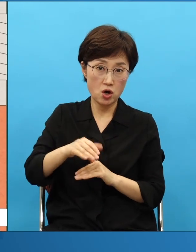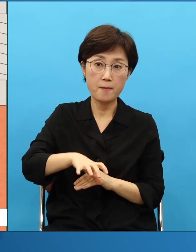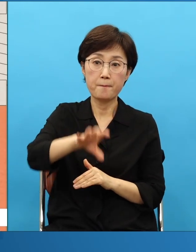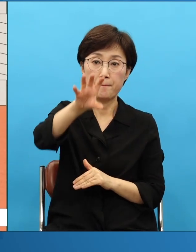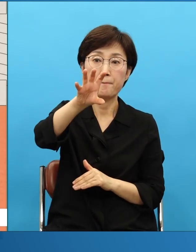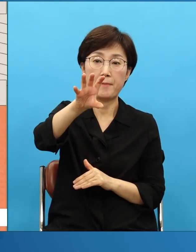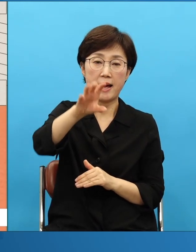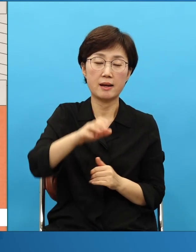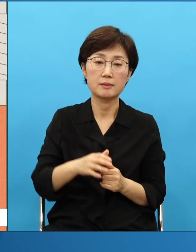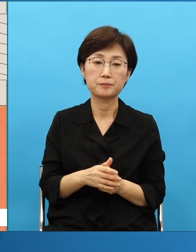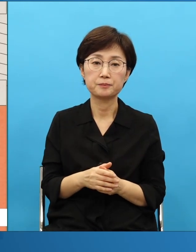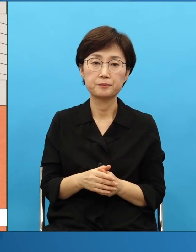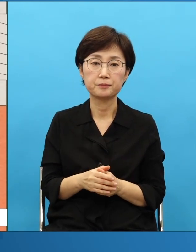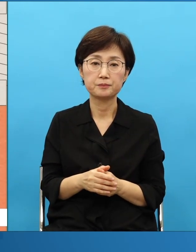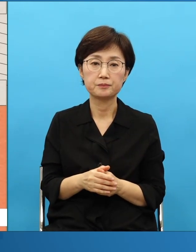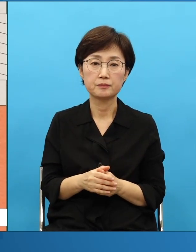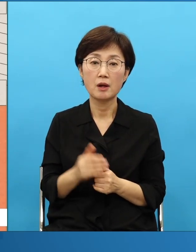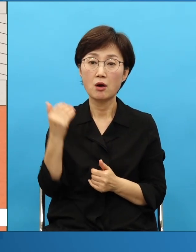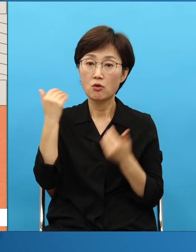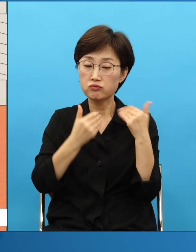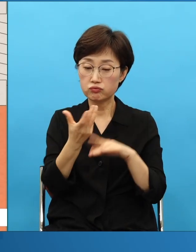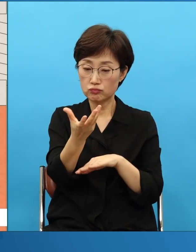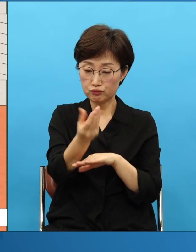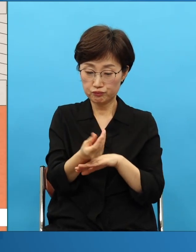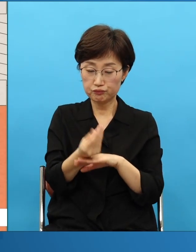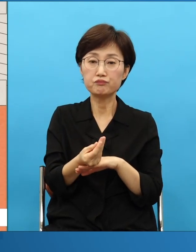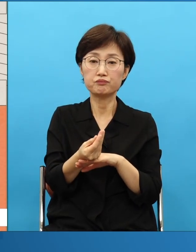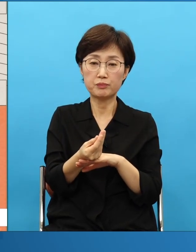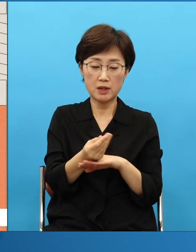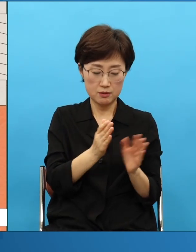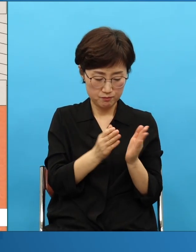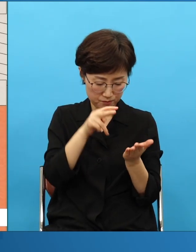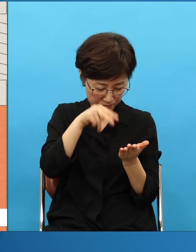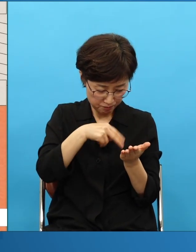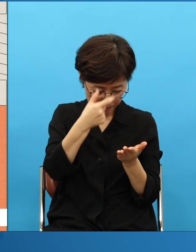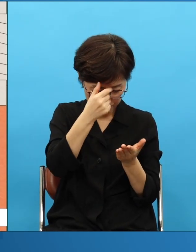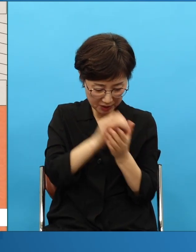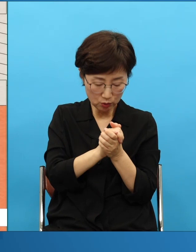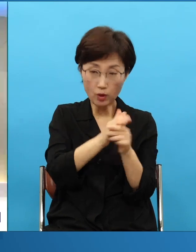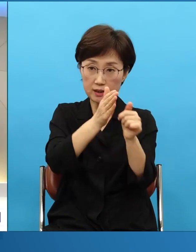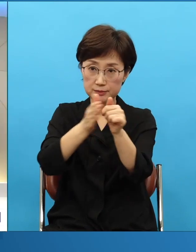게시되어 있습니다. 누구나 미리 다운받아 기도로 준비할 수 있습니다.